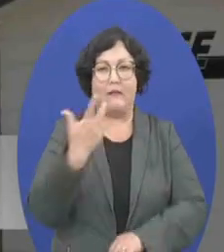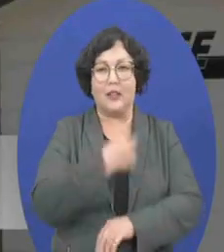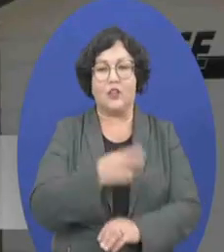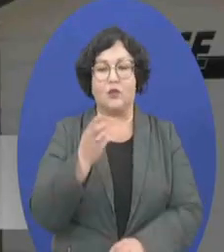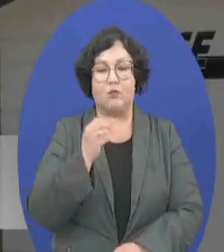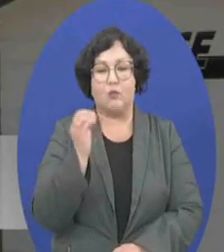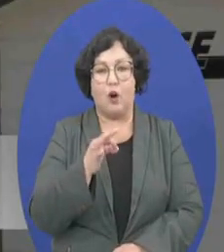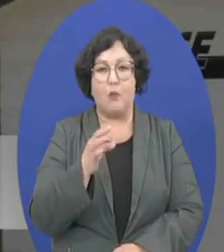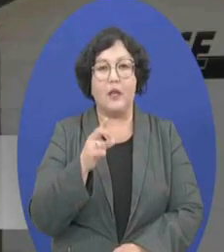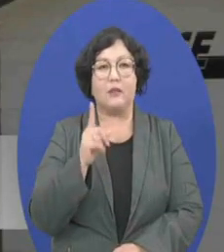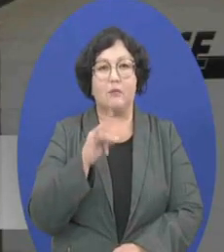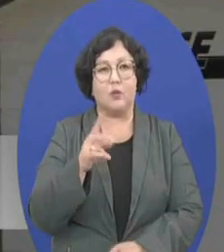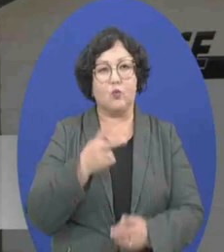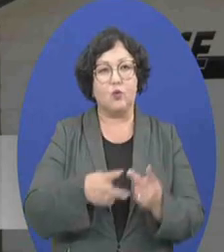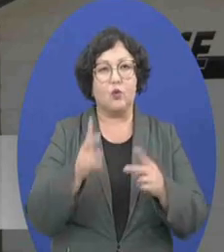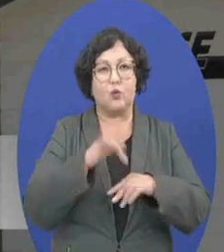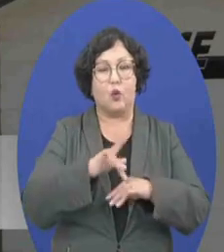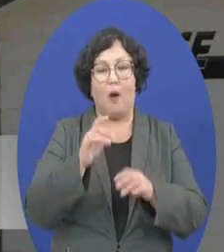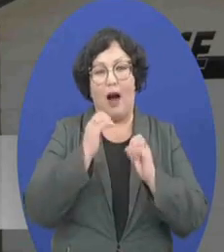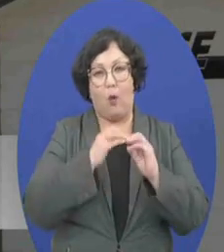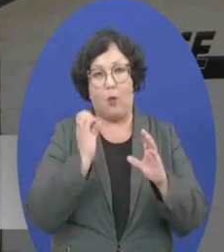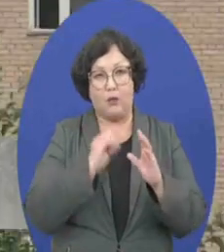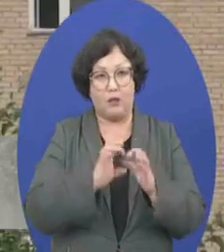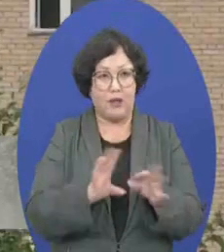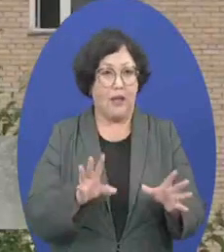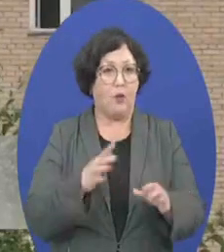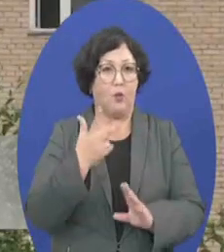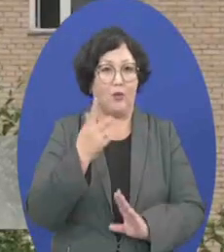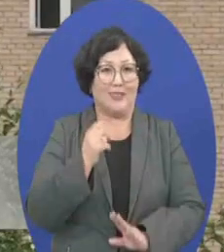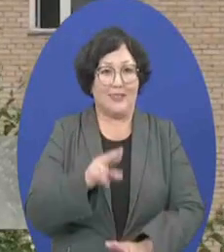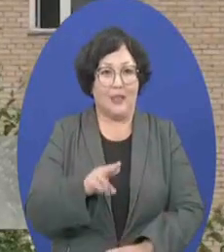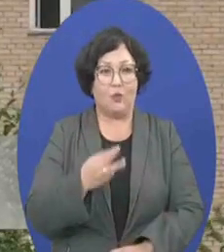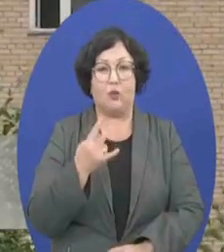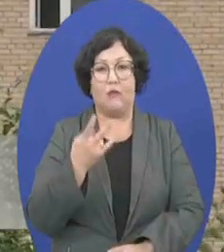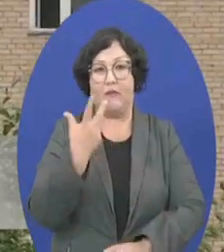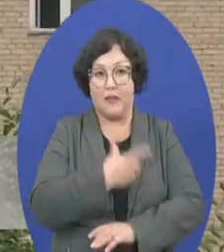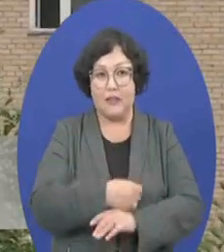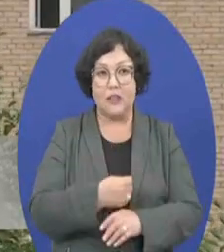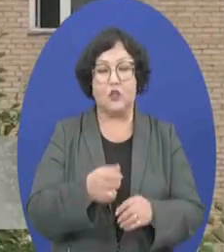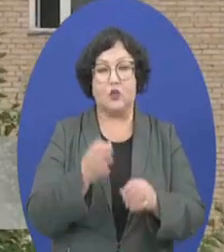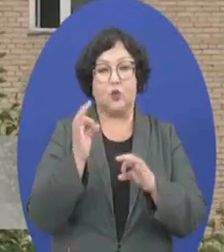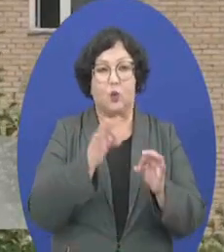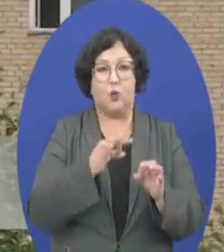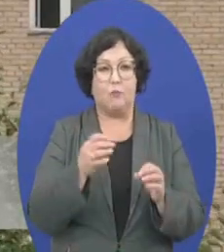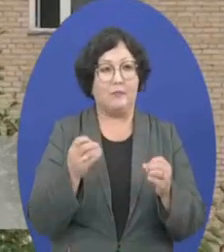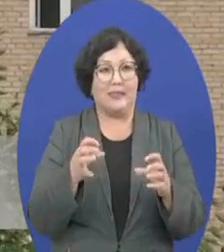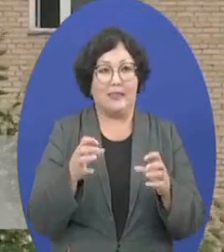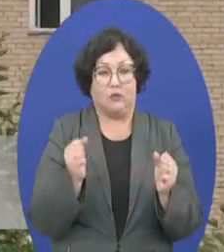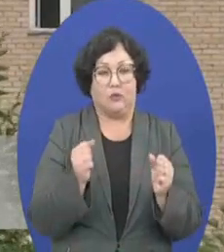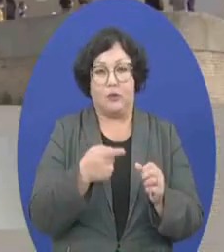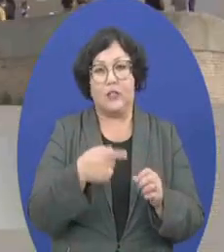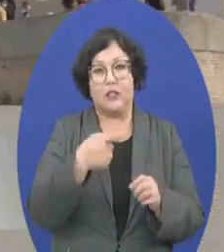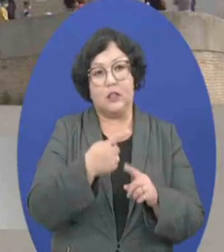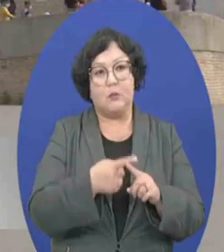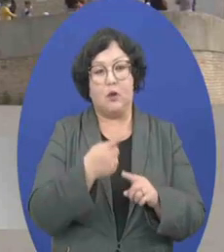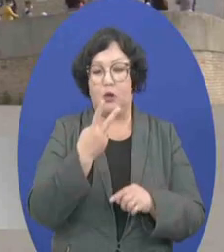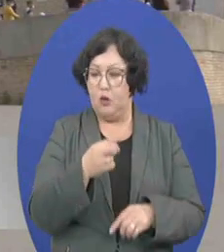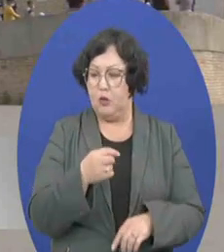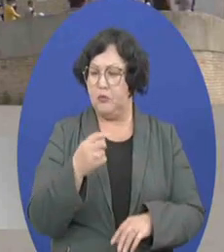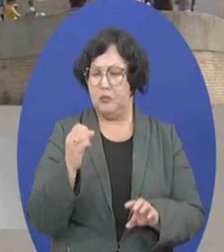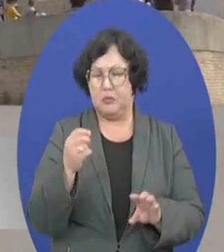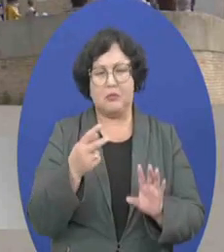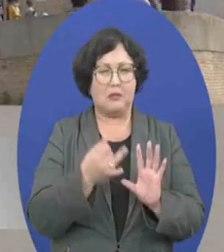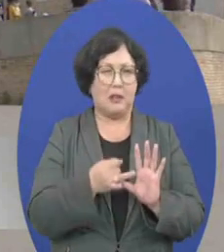Вакцин био бэлтгэлийн үндэсний төв агуулах ашиглалтанд орсноор хамгийн багадаа 3 сая тон вакциныг зохистой бүх хэмт хадгална. Нэмэх 2-8 хасах 70-80